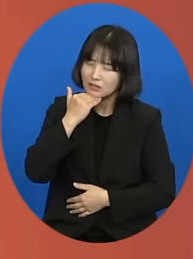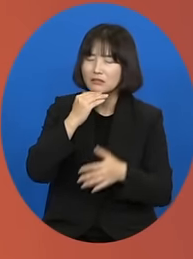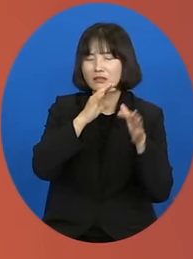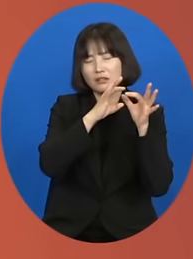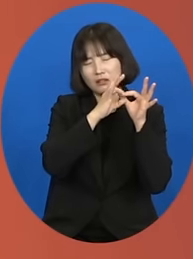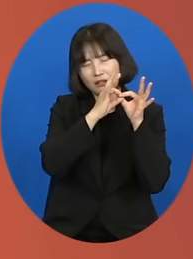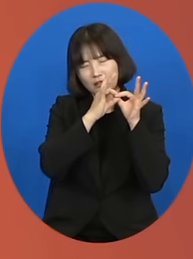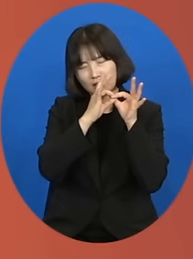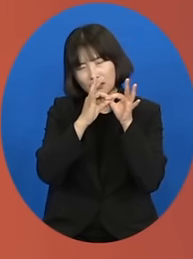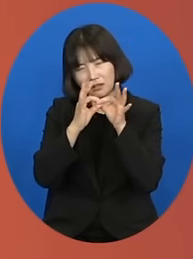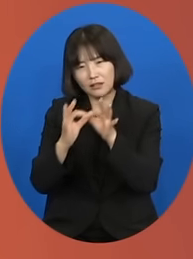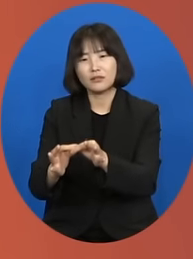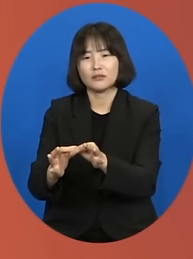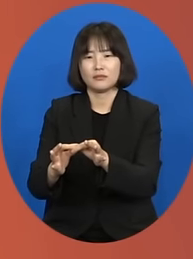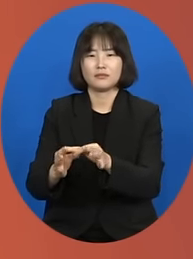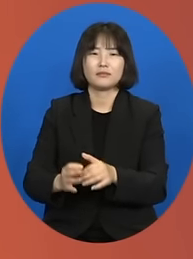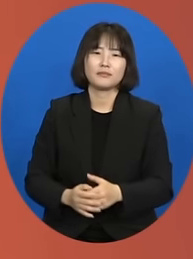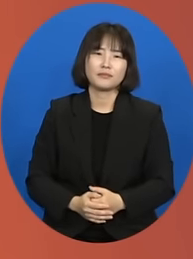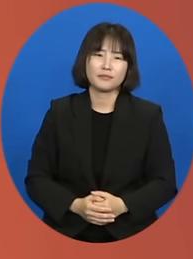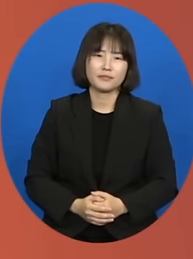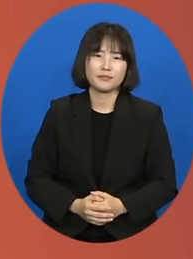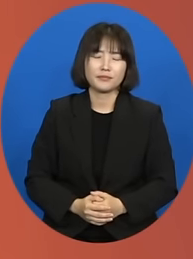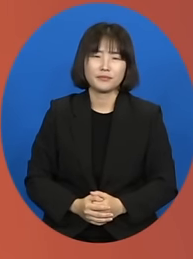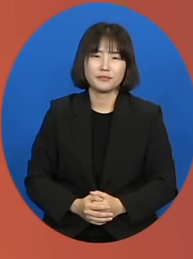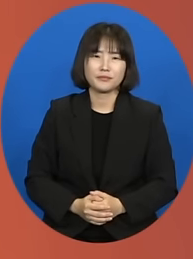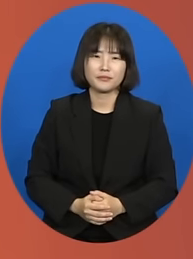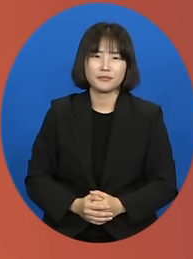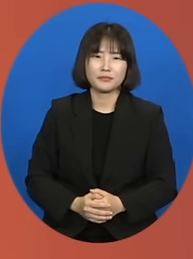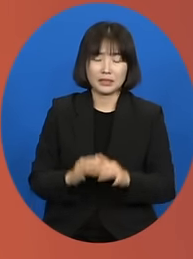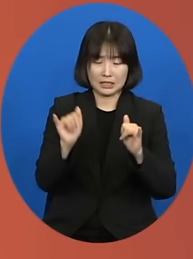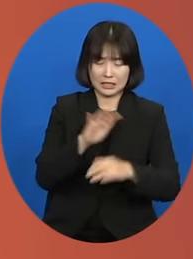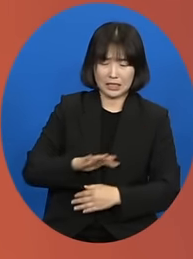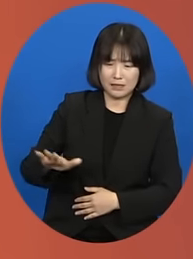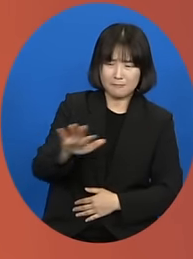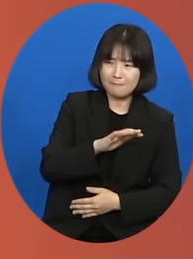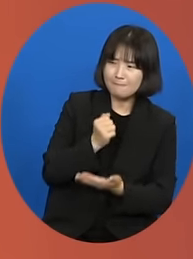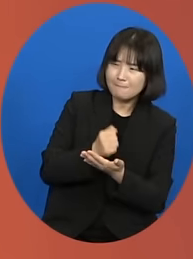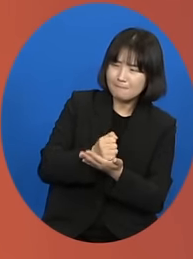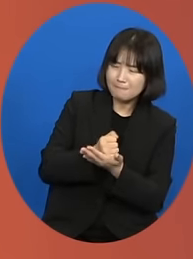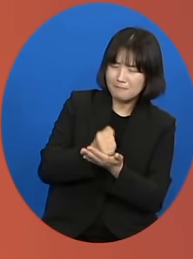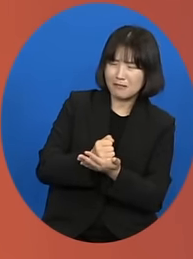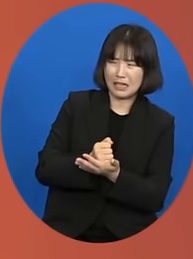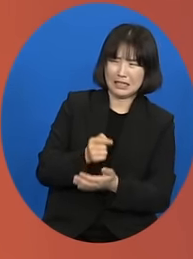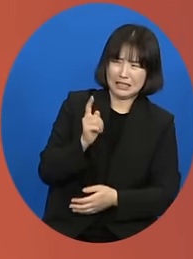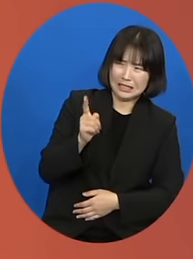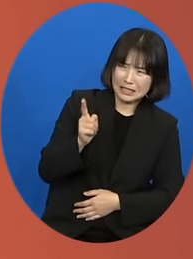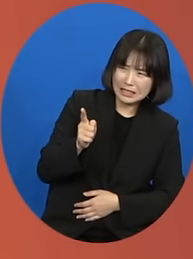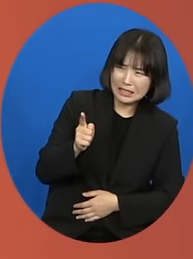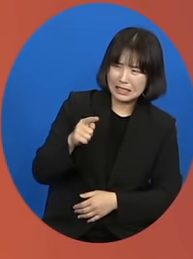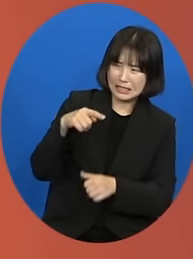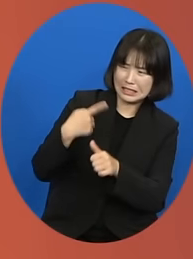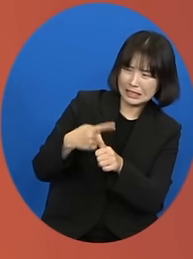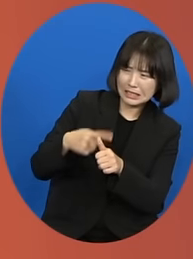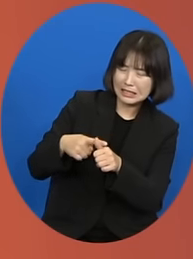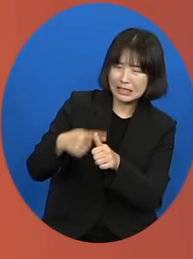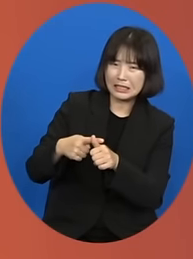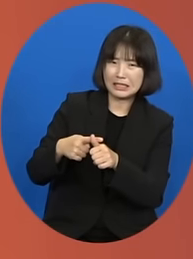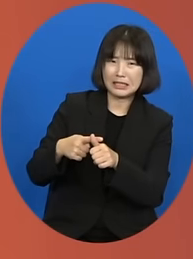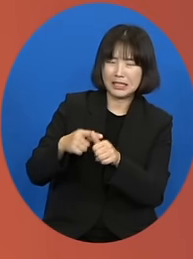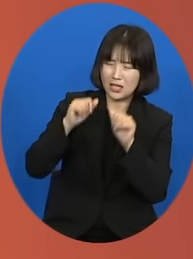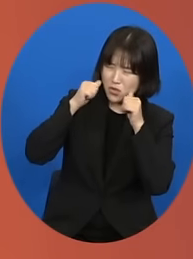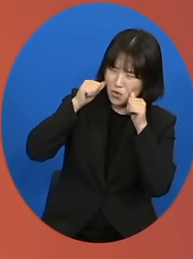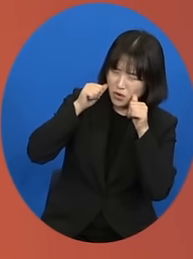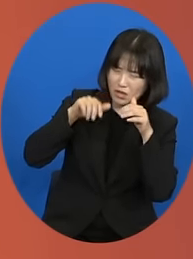멈추지 않았습니다. 사람들이 수근수근하고 손가락질하고 욕하고 비난하고 조롱하는 소리를